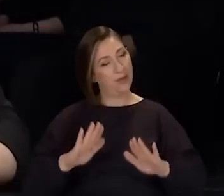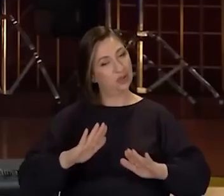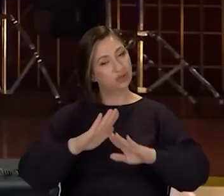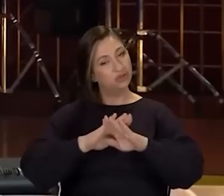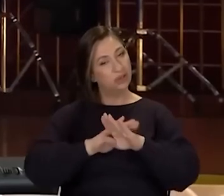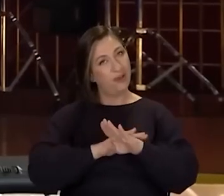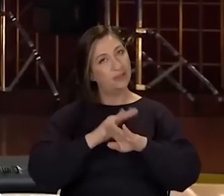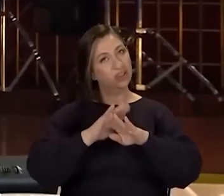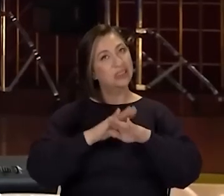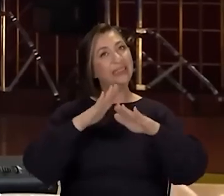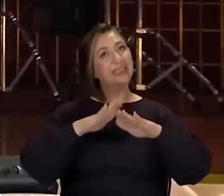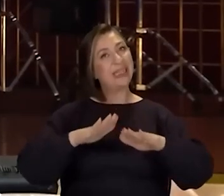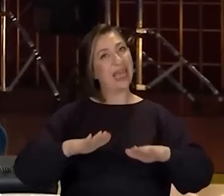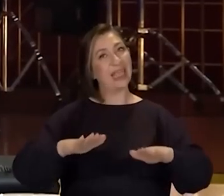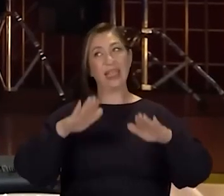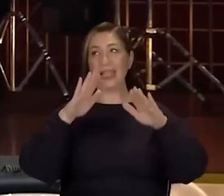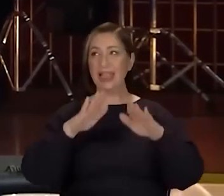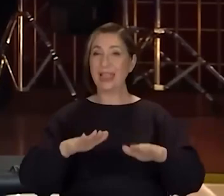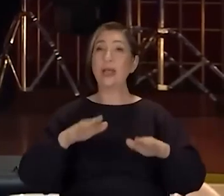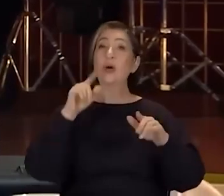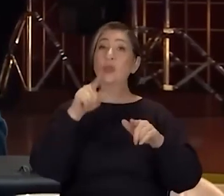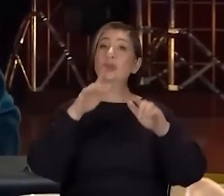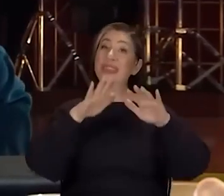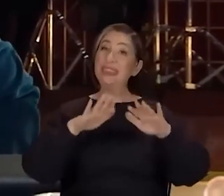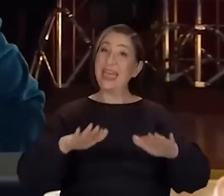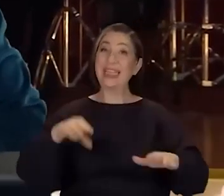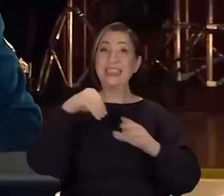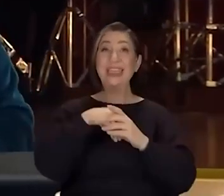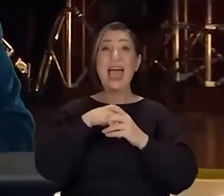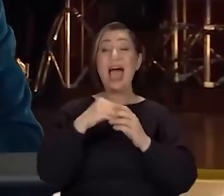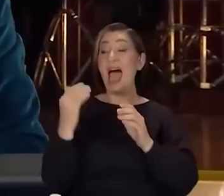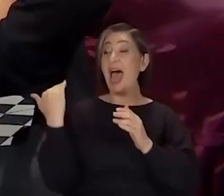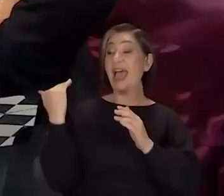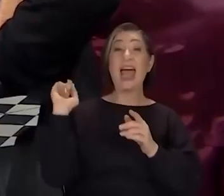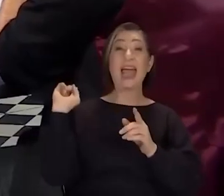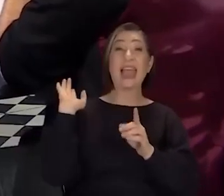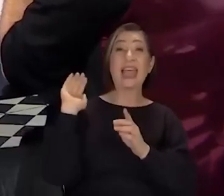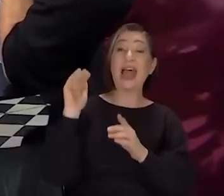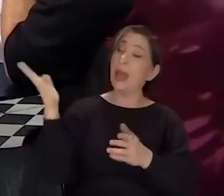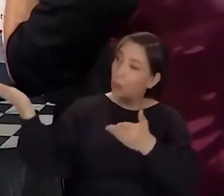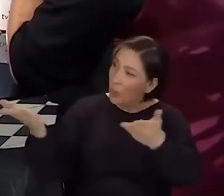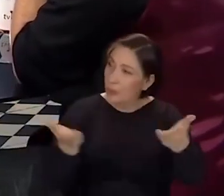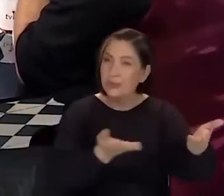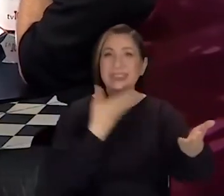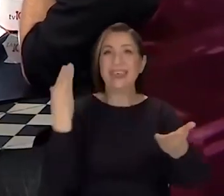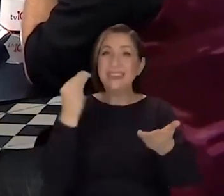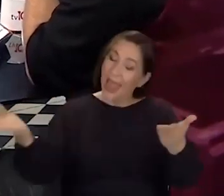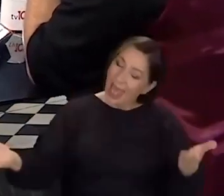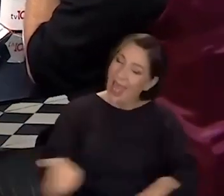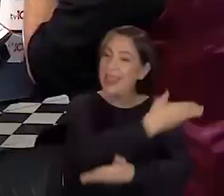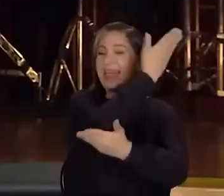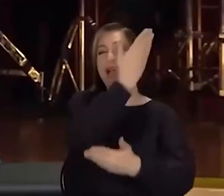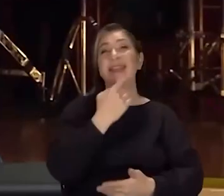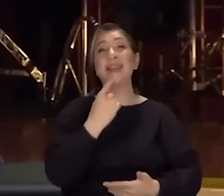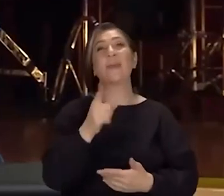yavaşlama, sakinleşme ve bu sakinlik içerisinde arkadan gelenlere haydi buyurun çocuklar tabii. siz geçin